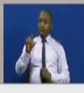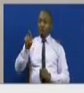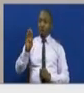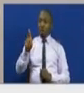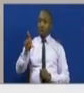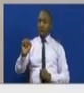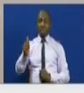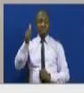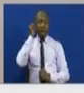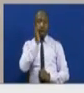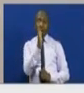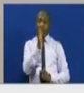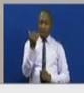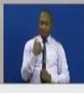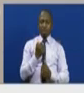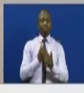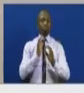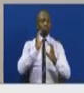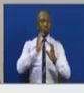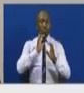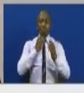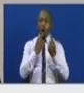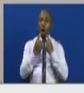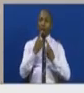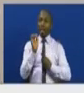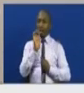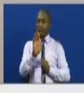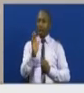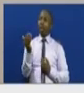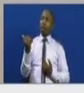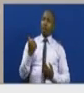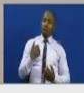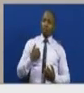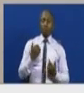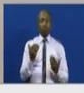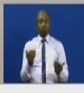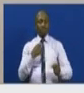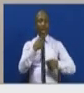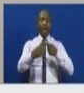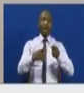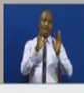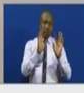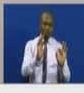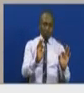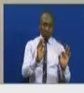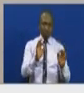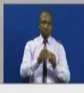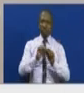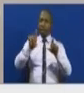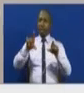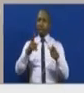Jana mchana mimi nimeongea naye akiwa ananiambia kwamba anaendelea vizuri,